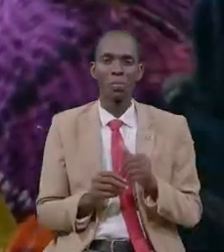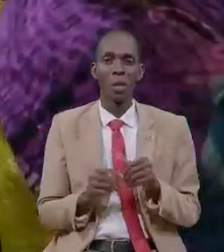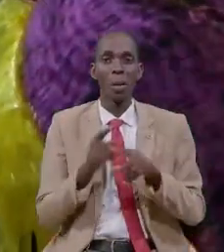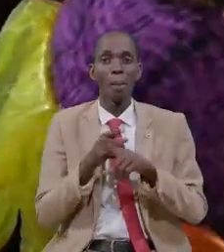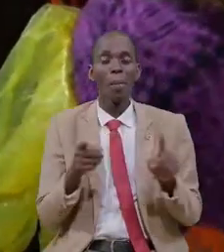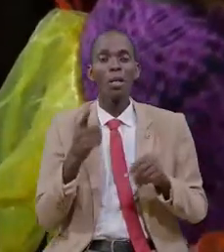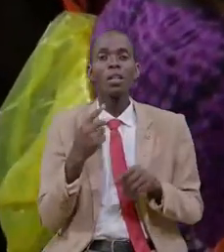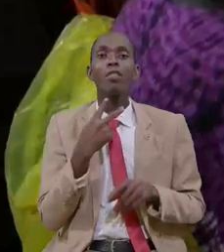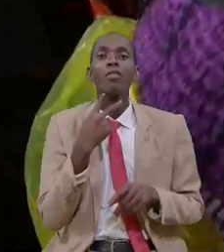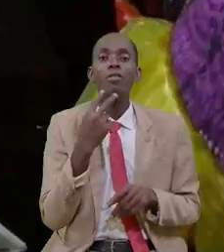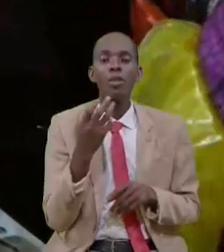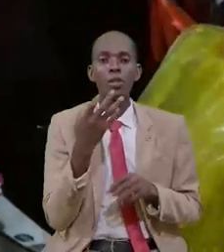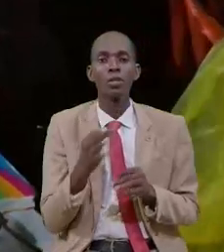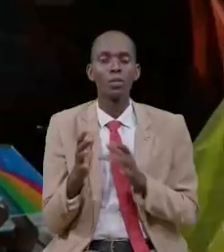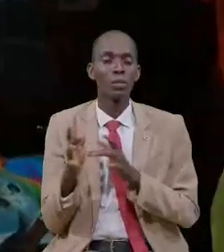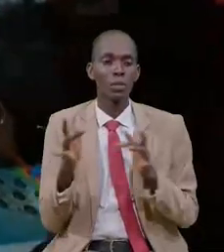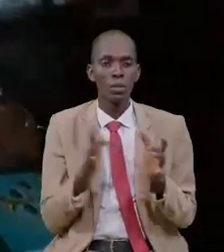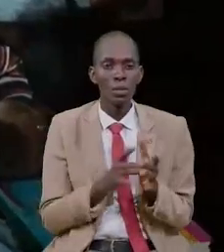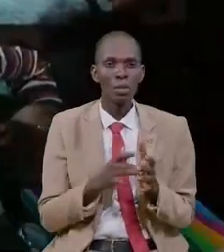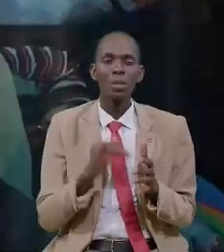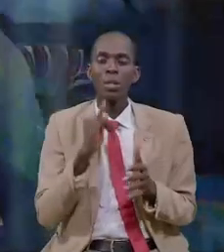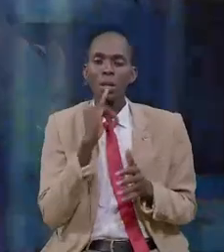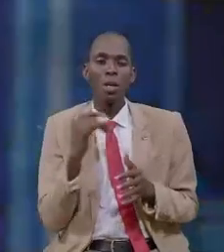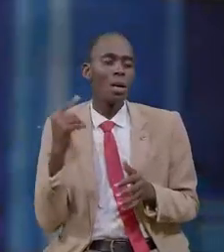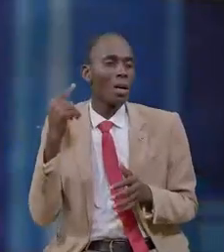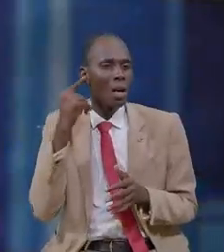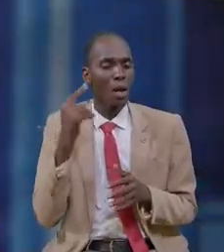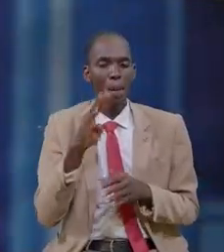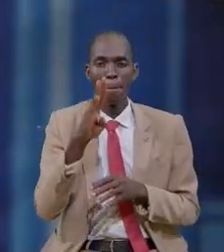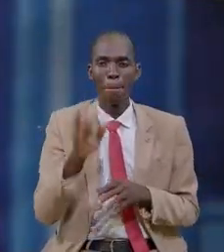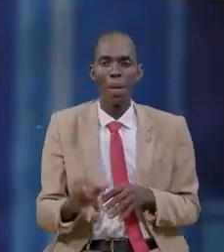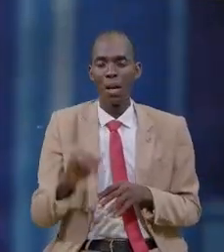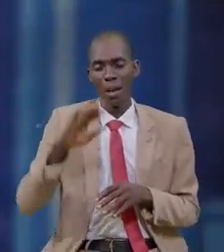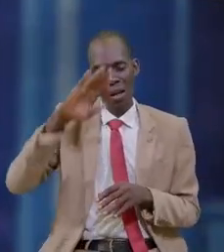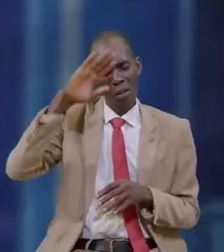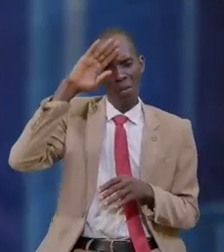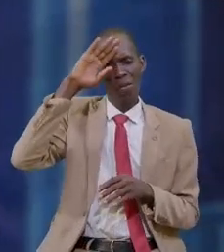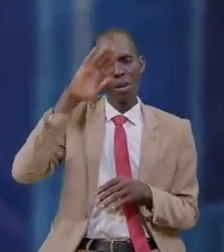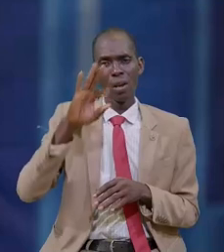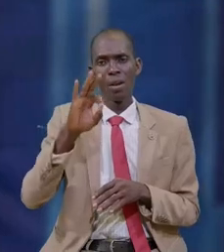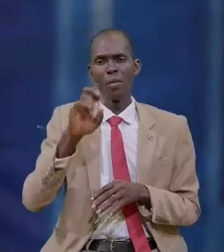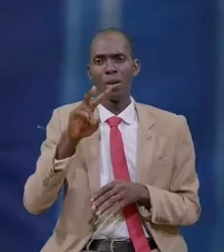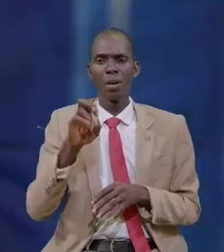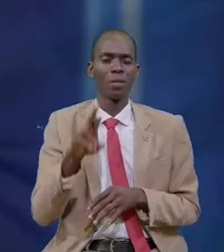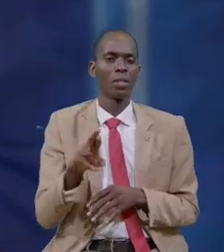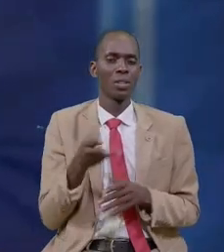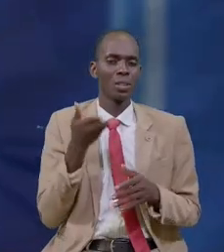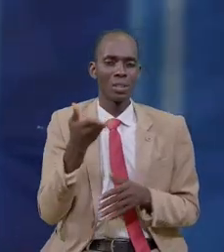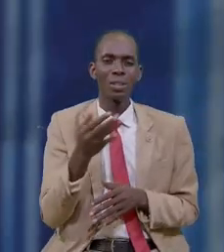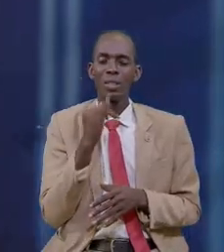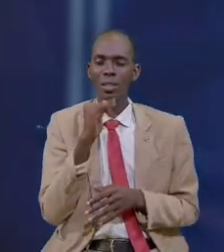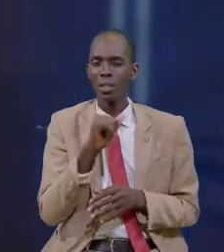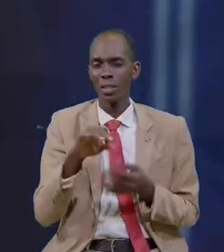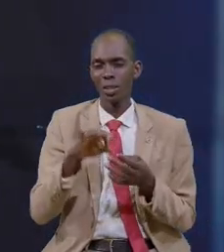La voix de Jésus est entendue par la fièvre. La fièvre. C'est un esprit derrière